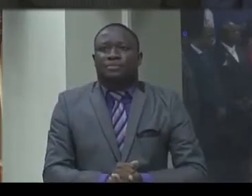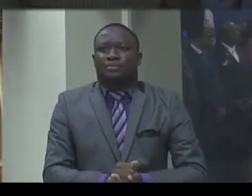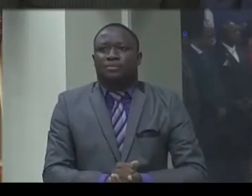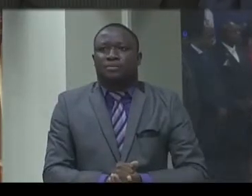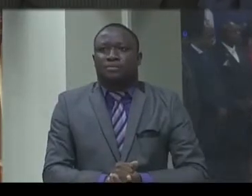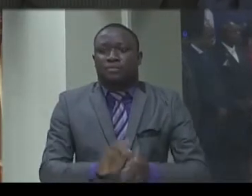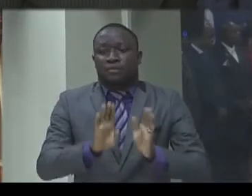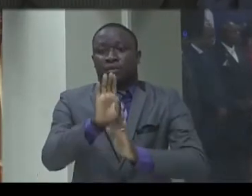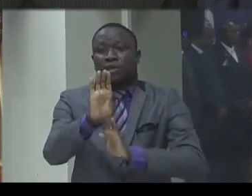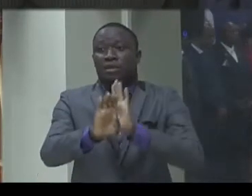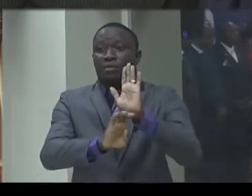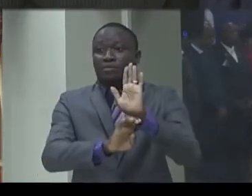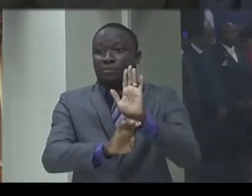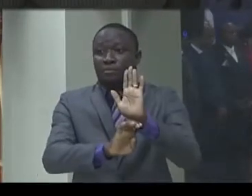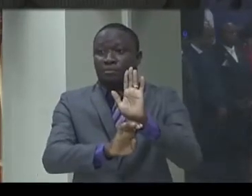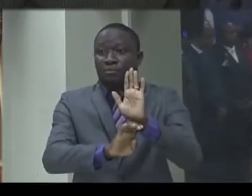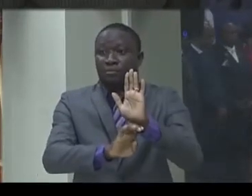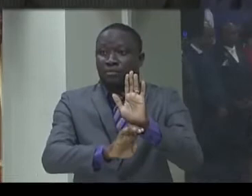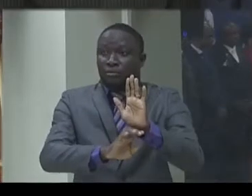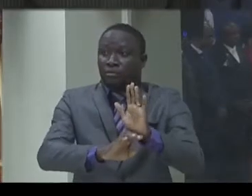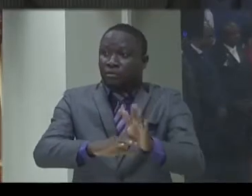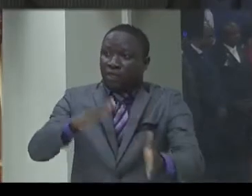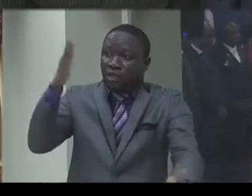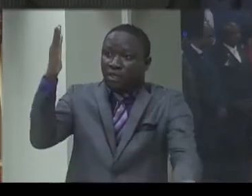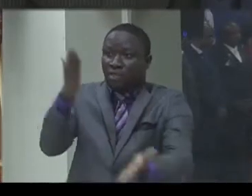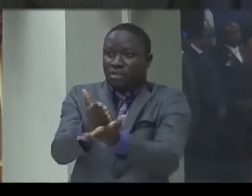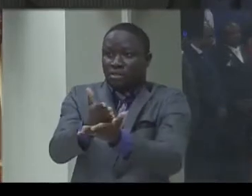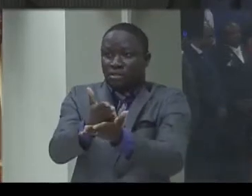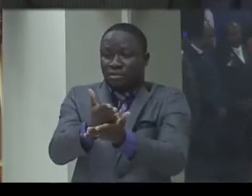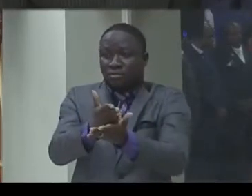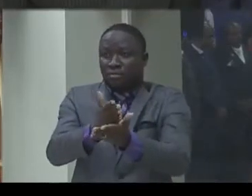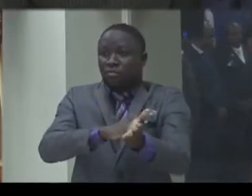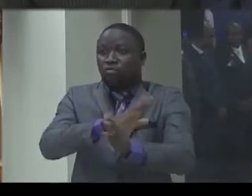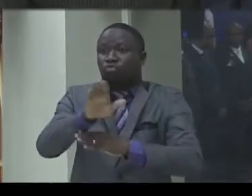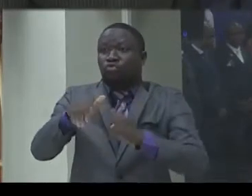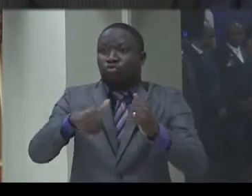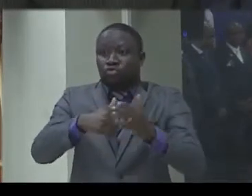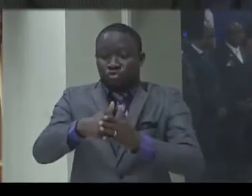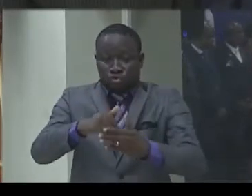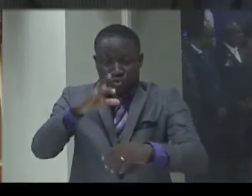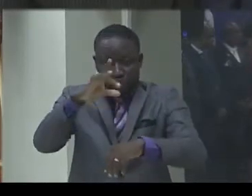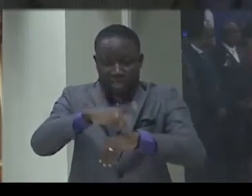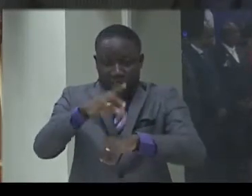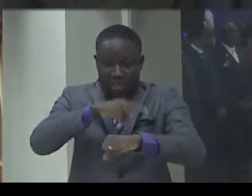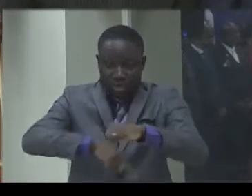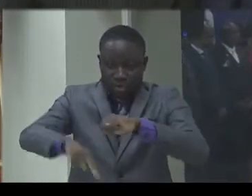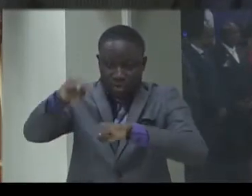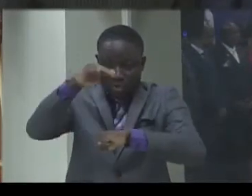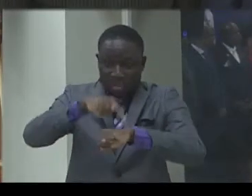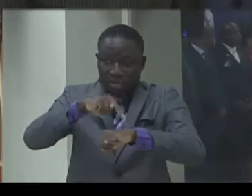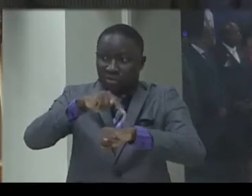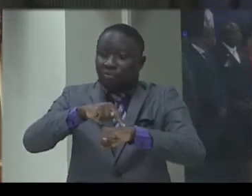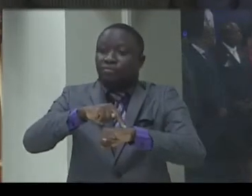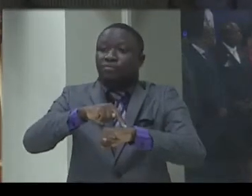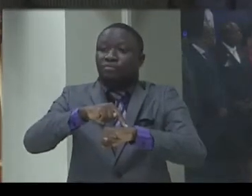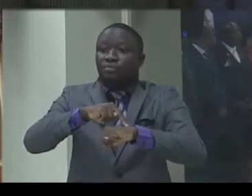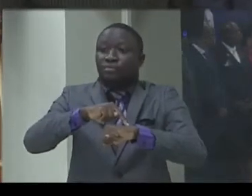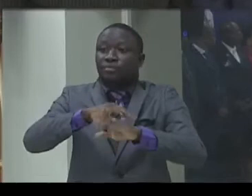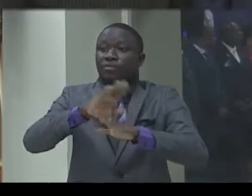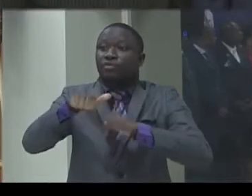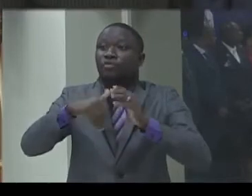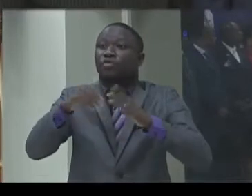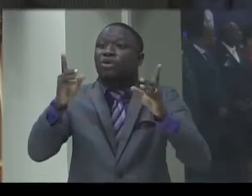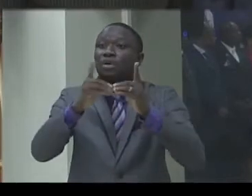L'Etat li enterdi sou tout teritwa nasyonal la. Tout